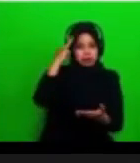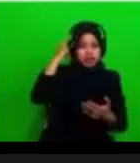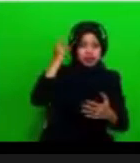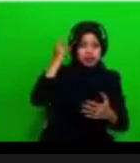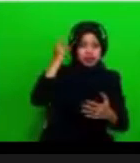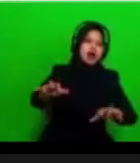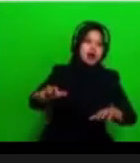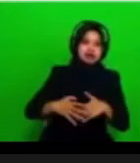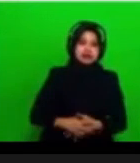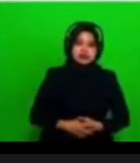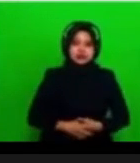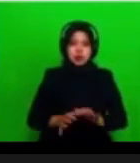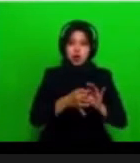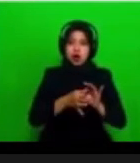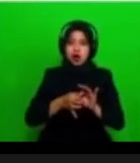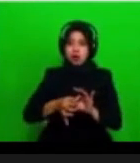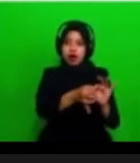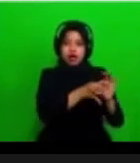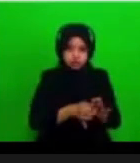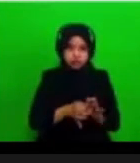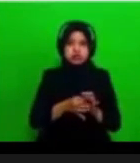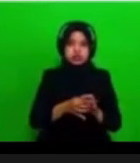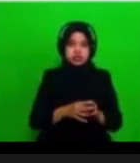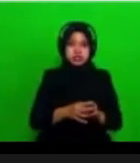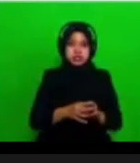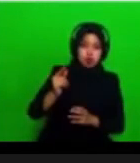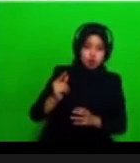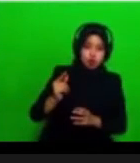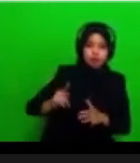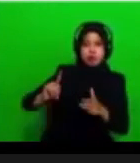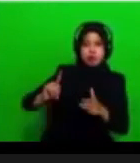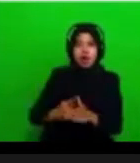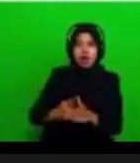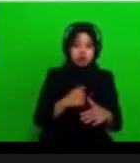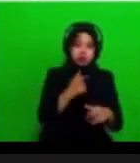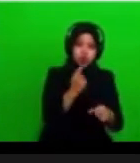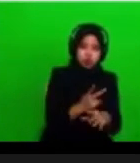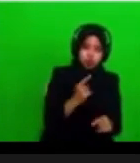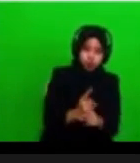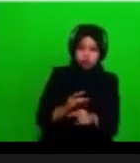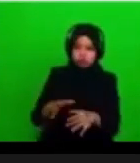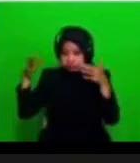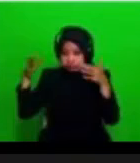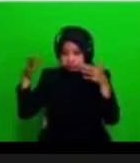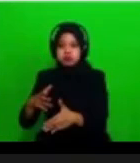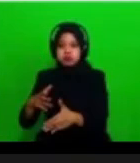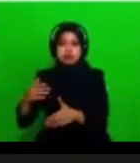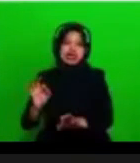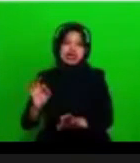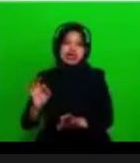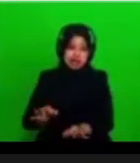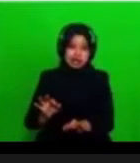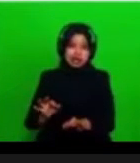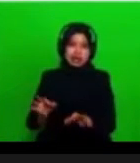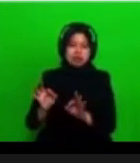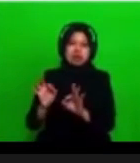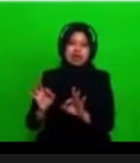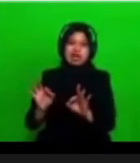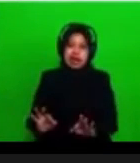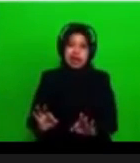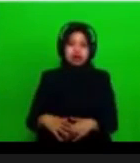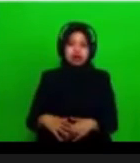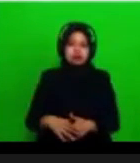di Pemda. Kolaborasi dan pembinaan, lokal dan global, setara, antara guru, satuan pendidikan dan industri, untuk link and